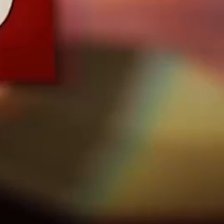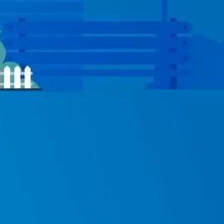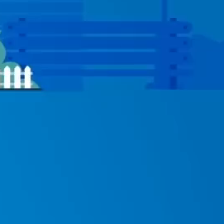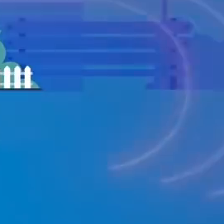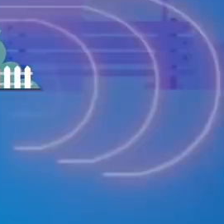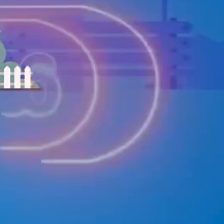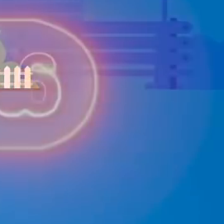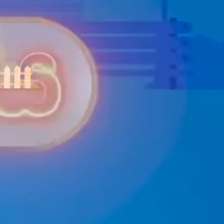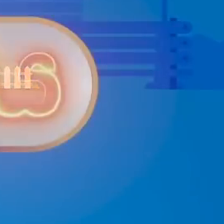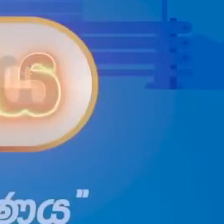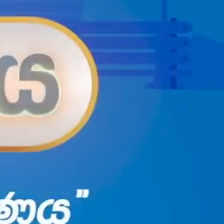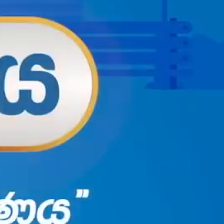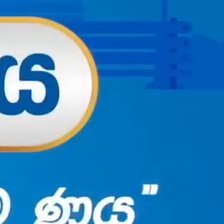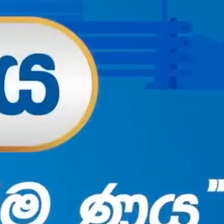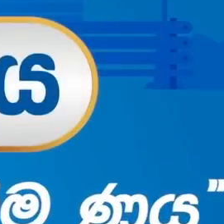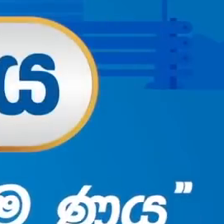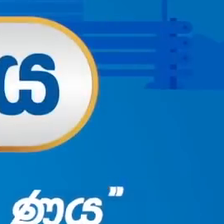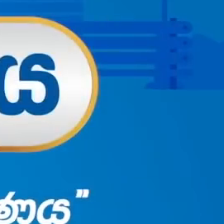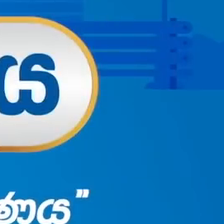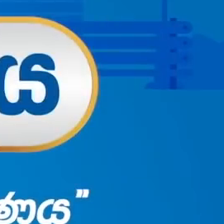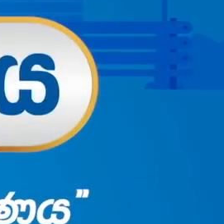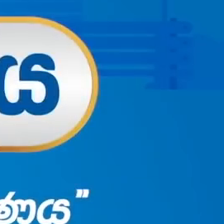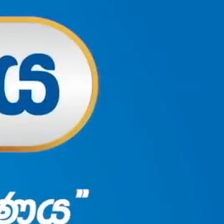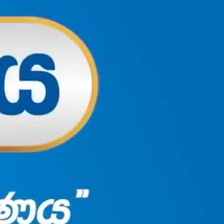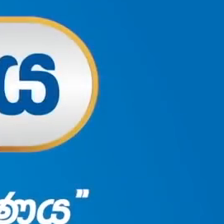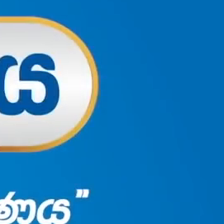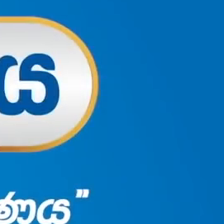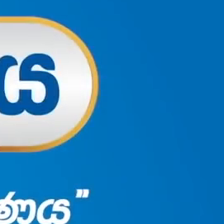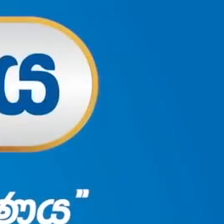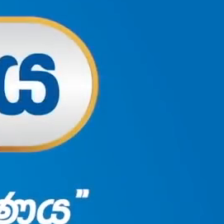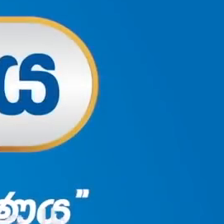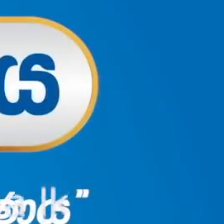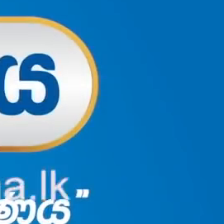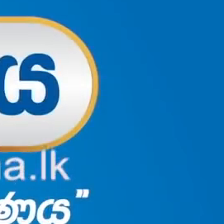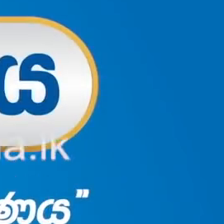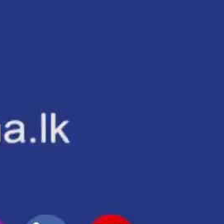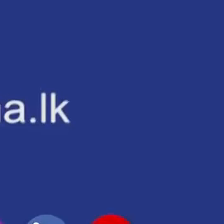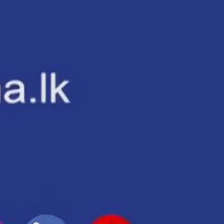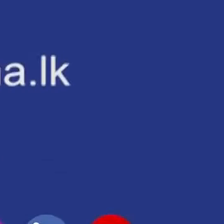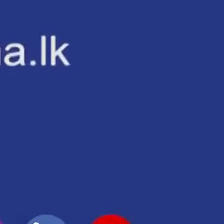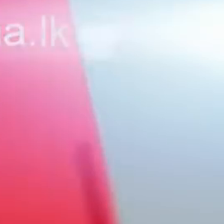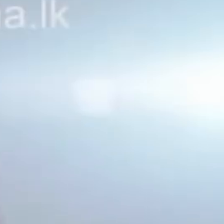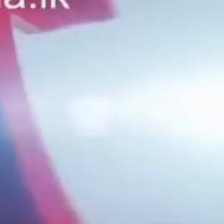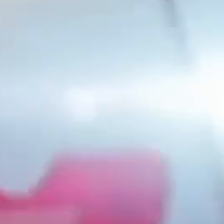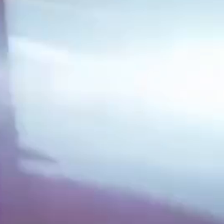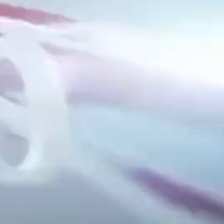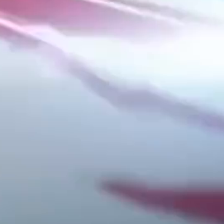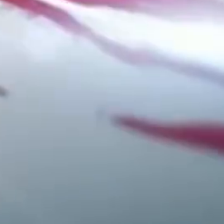CLC රන් ණය හදිස්සියට පරිස්සම්ම ණය සිනසුරාදක විවෘතයි